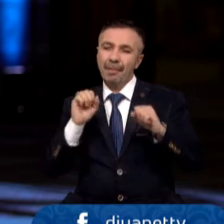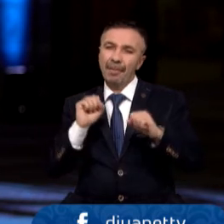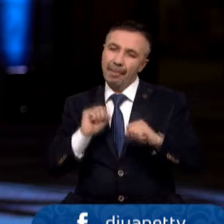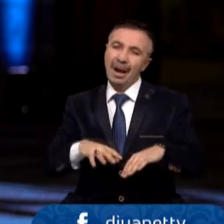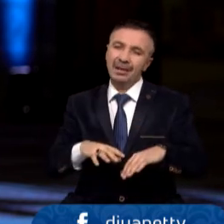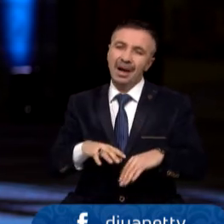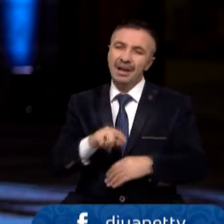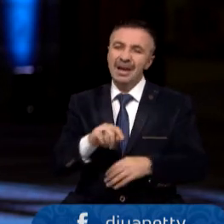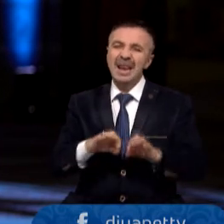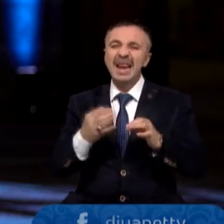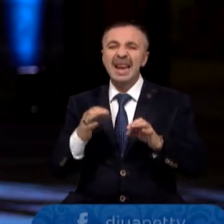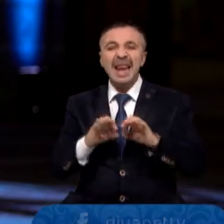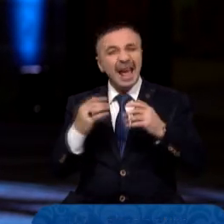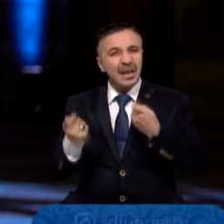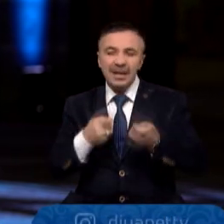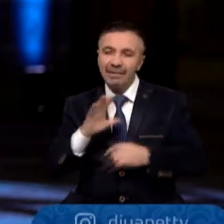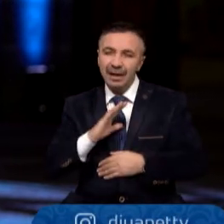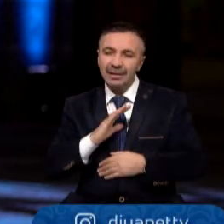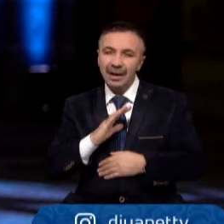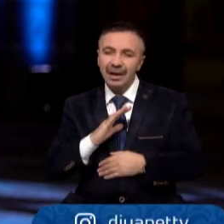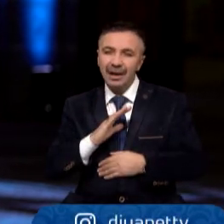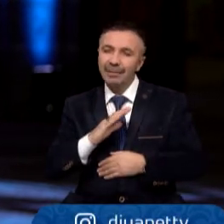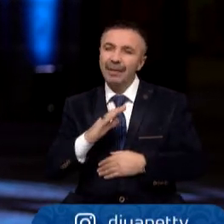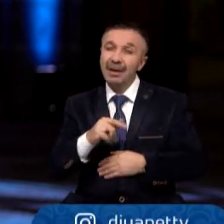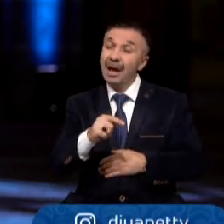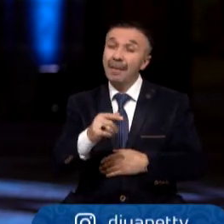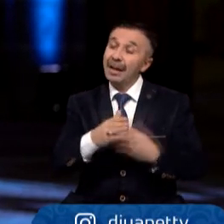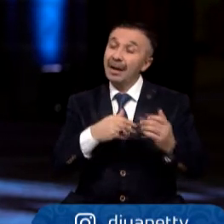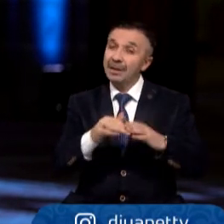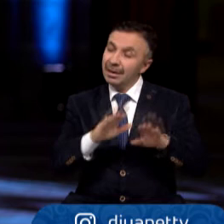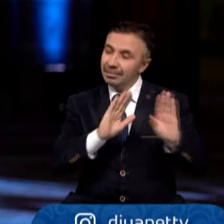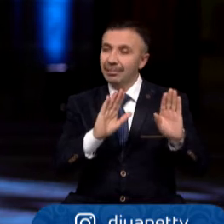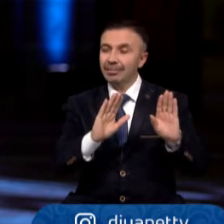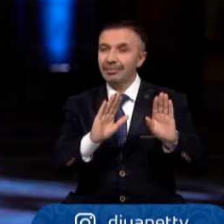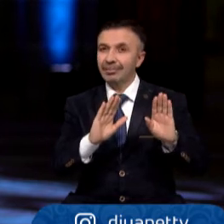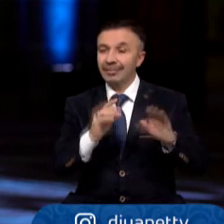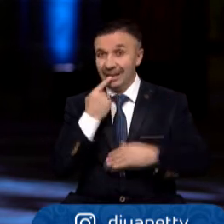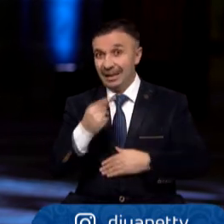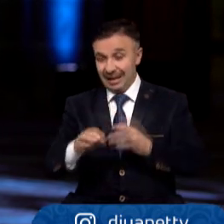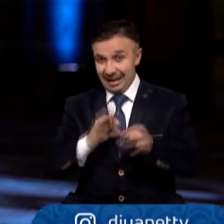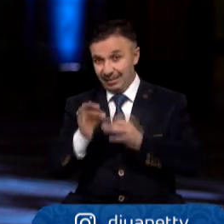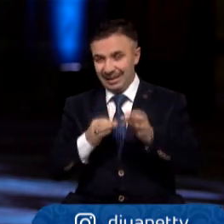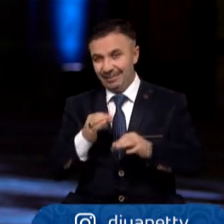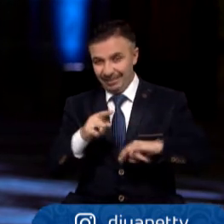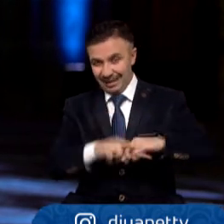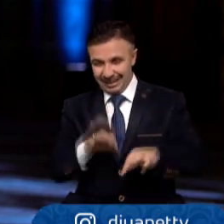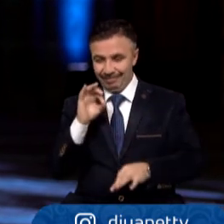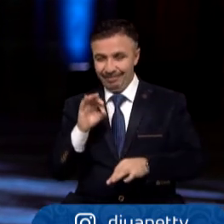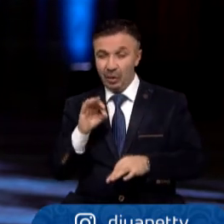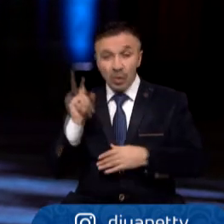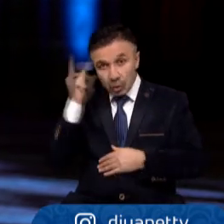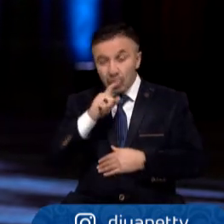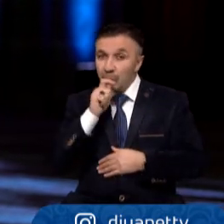Hani derler ya ne işin varsa gör Sen benden o tarafa git bu çünkü